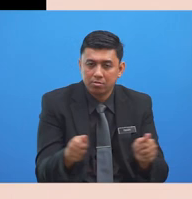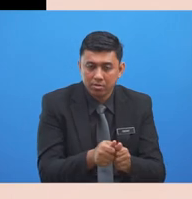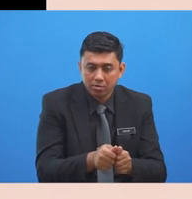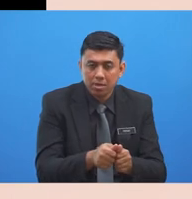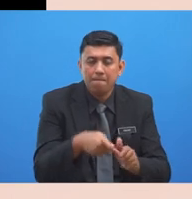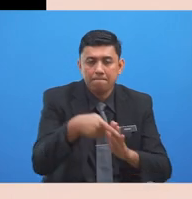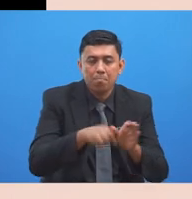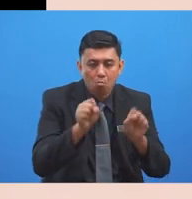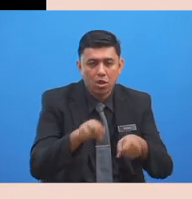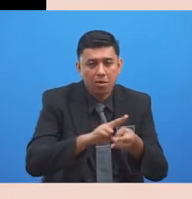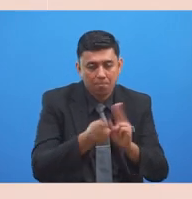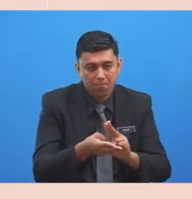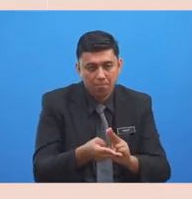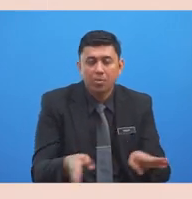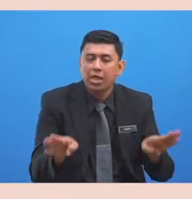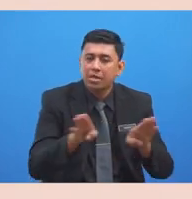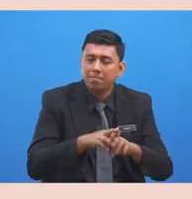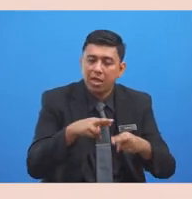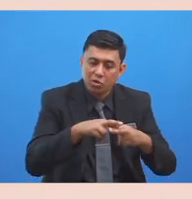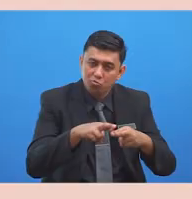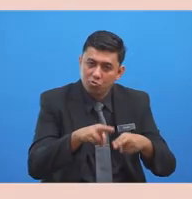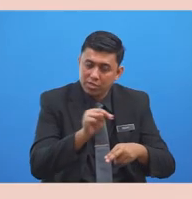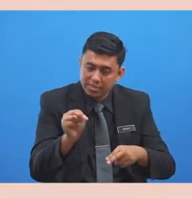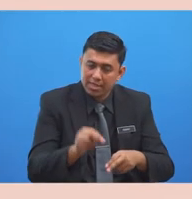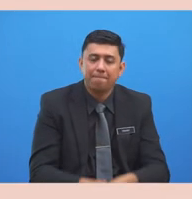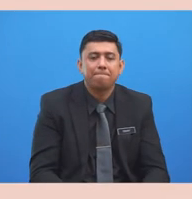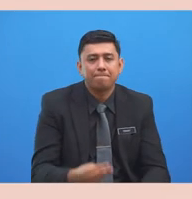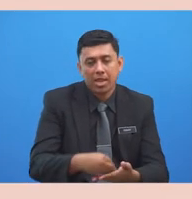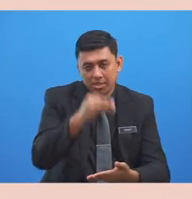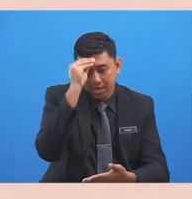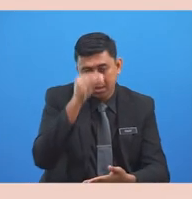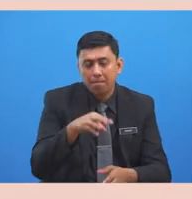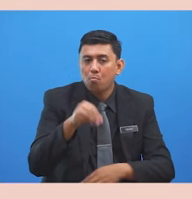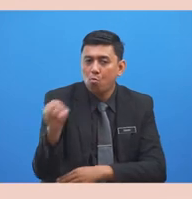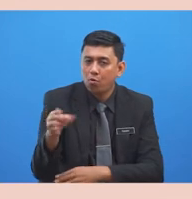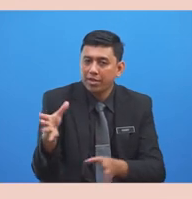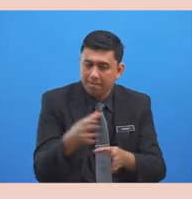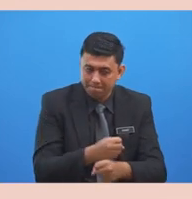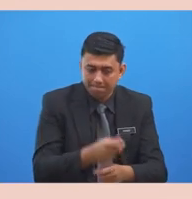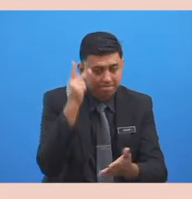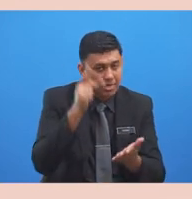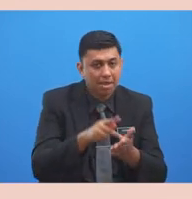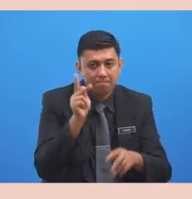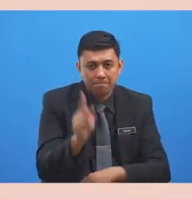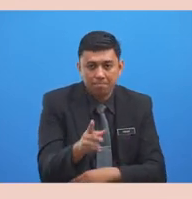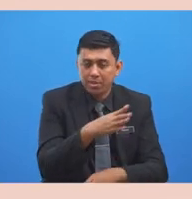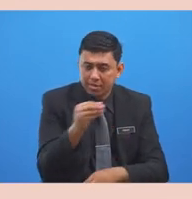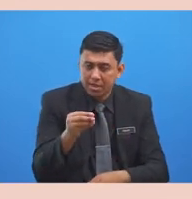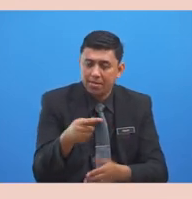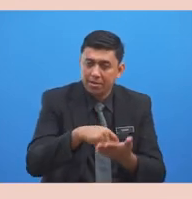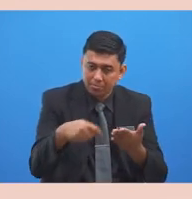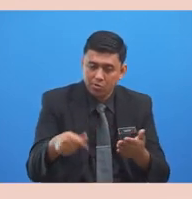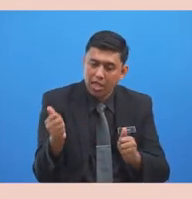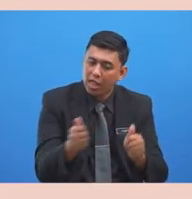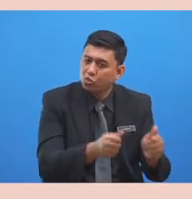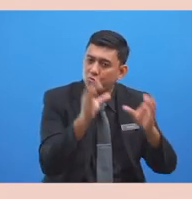dengan pemboleh ubah. Sebagai rumusan pelajaran pada hari ini, murid-murid dapat mengenal pasti dan